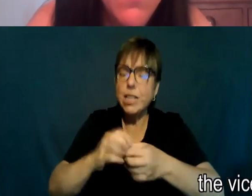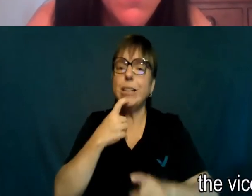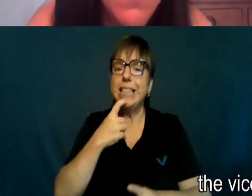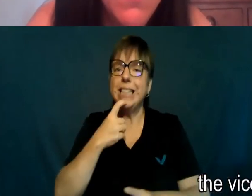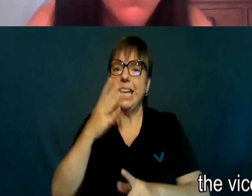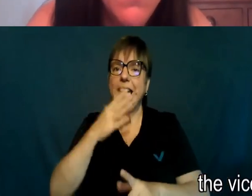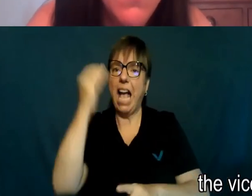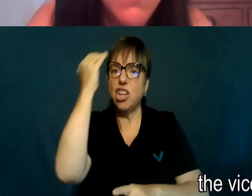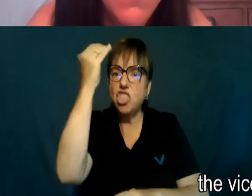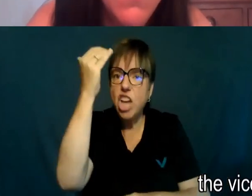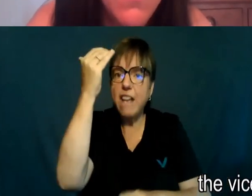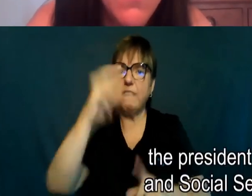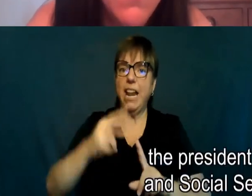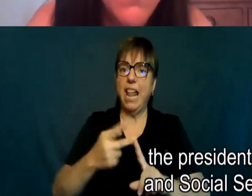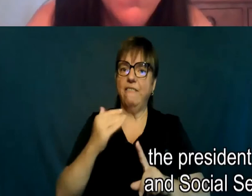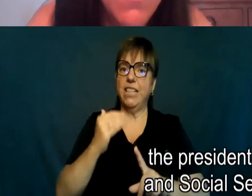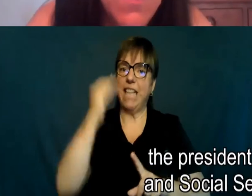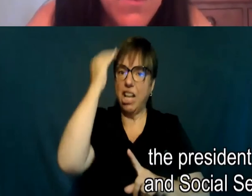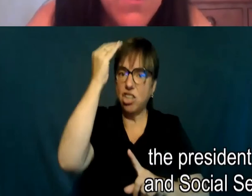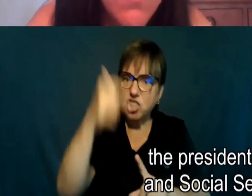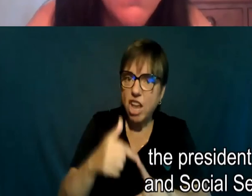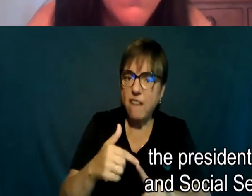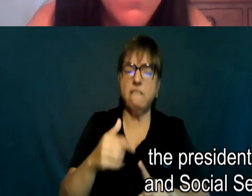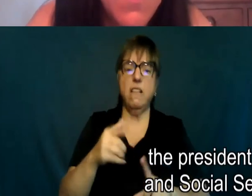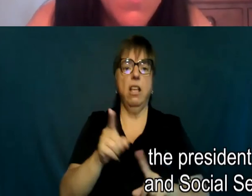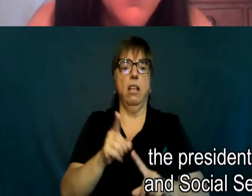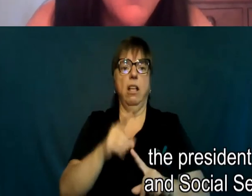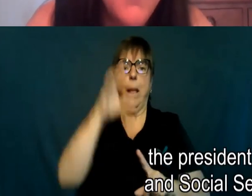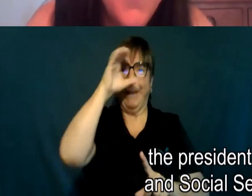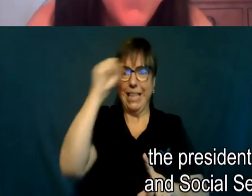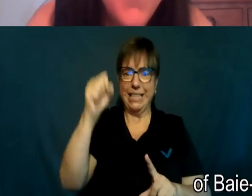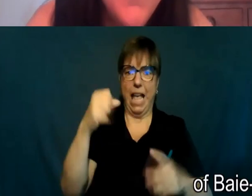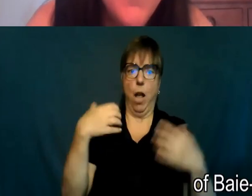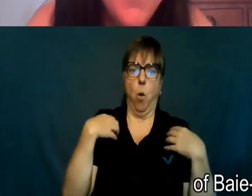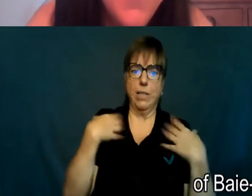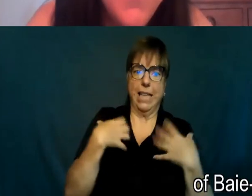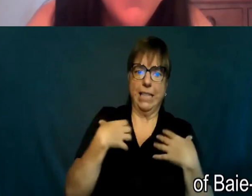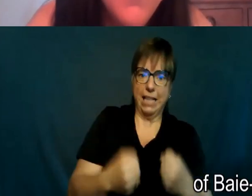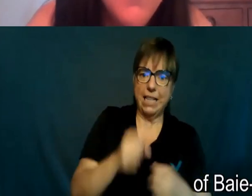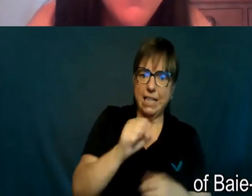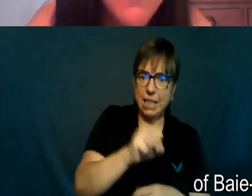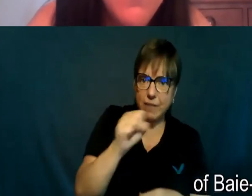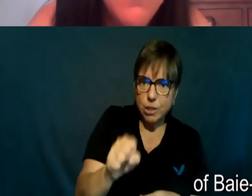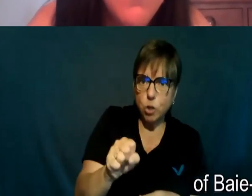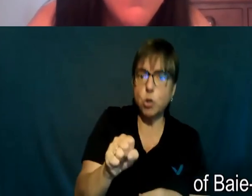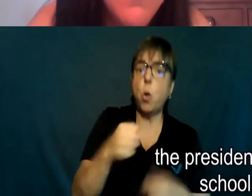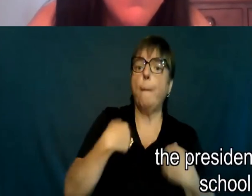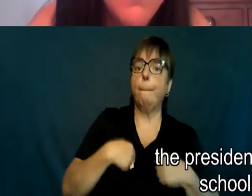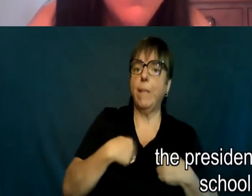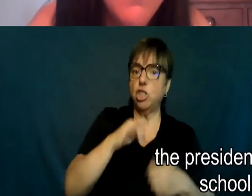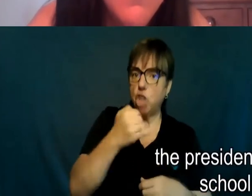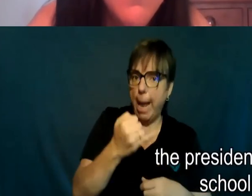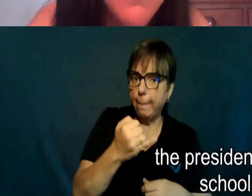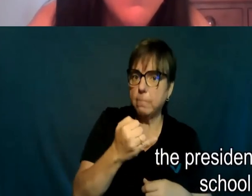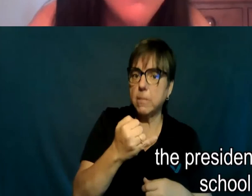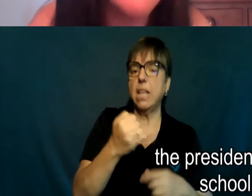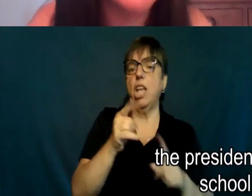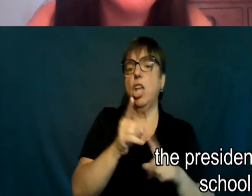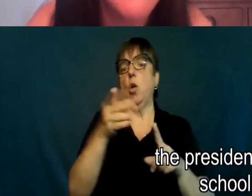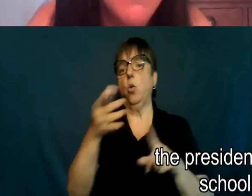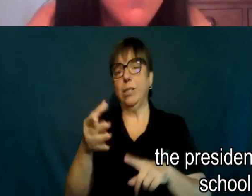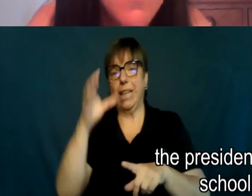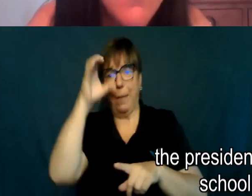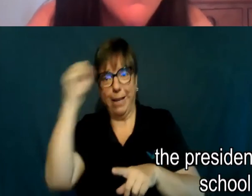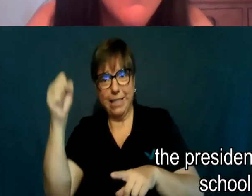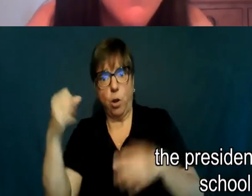la vice-grand chef, la présidente du conseil de la santé et des services sociaux de la Bay James, la présidente de la